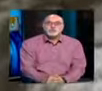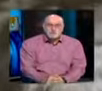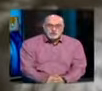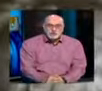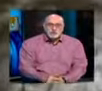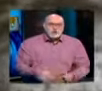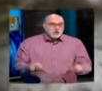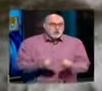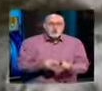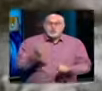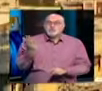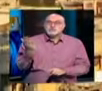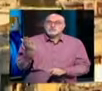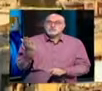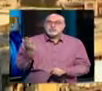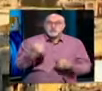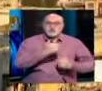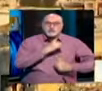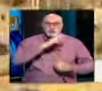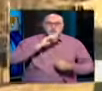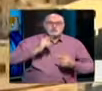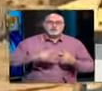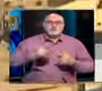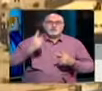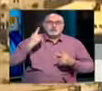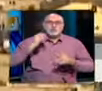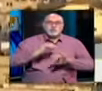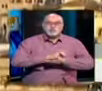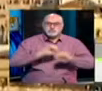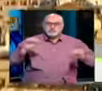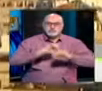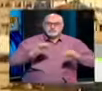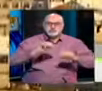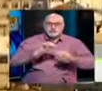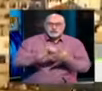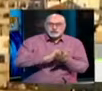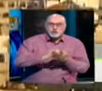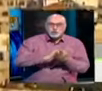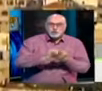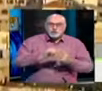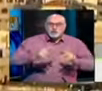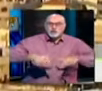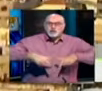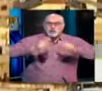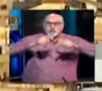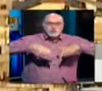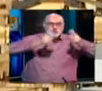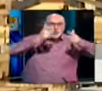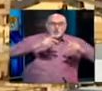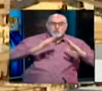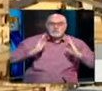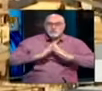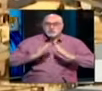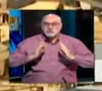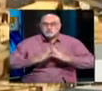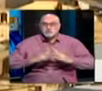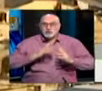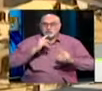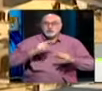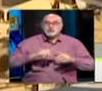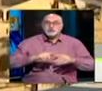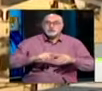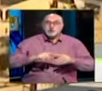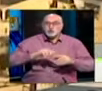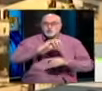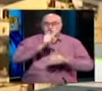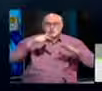هكذا يتباهى جنود جيش الاحتلال الإسرائيلي بتفجير المنازل والمربعات السكنية بعد مرور 17 يوما بعد